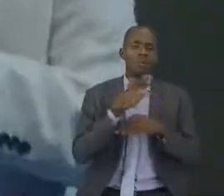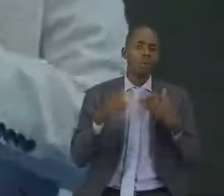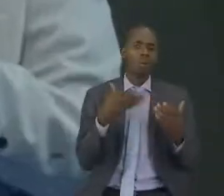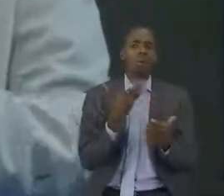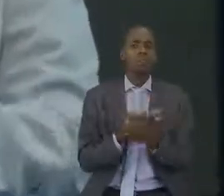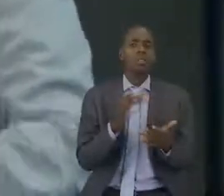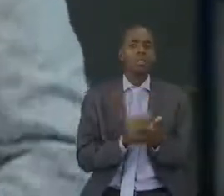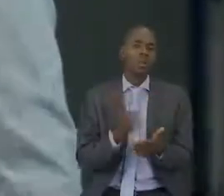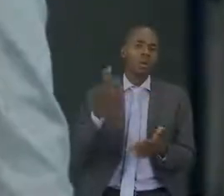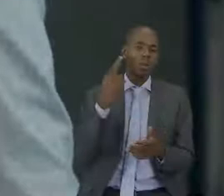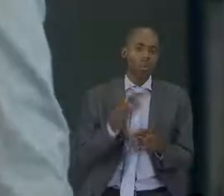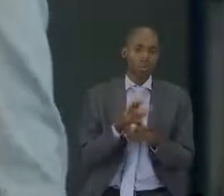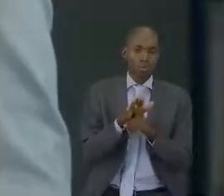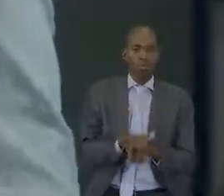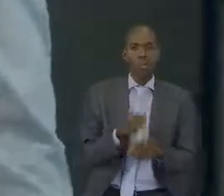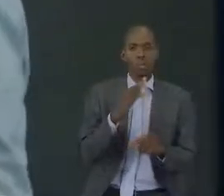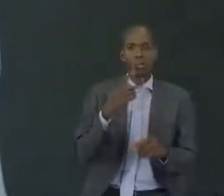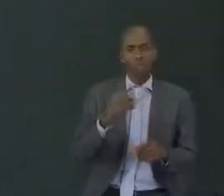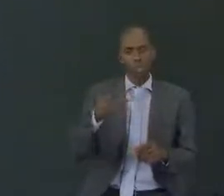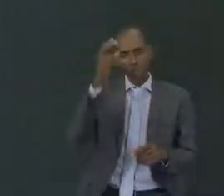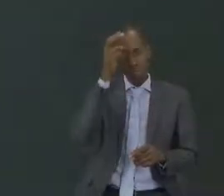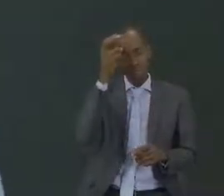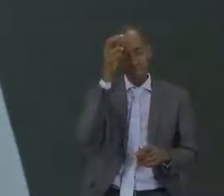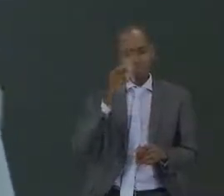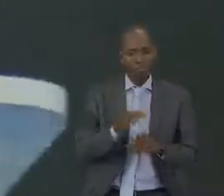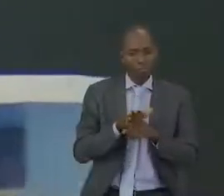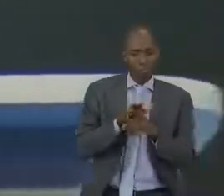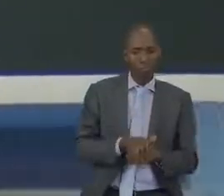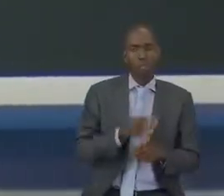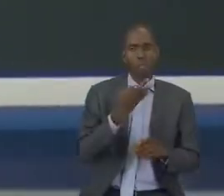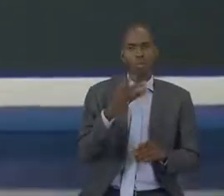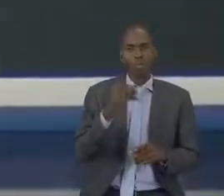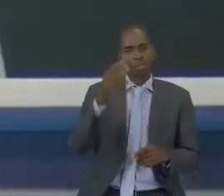ceux qui étaient sous l'empire du diable, sous l'empire du diable,